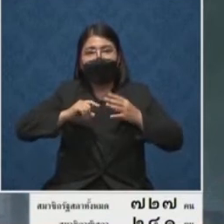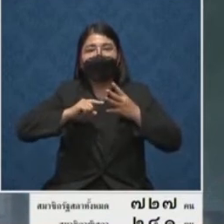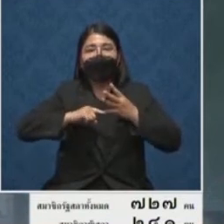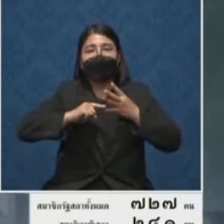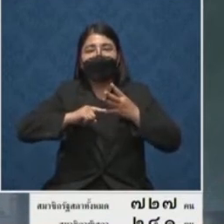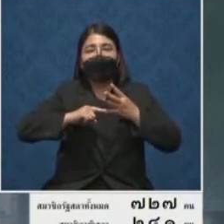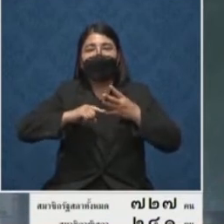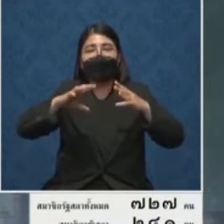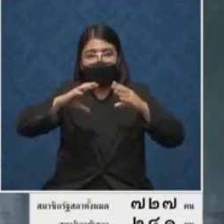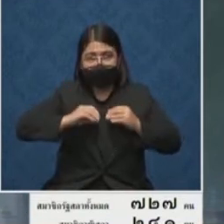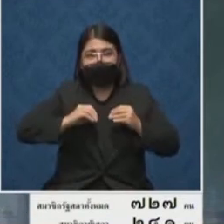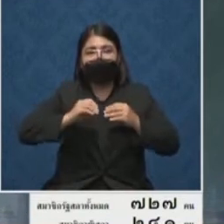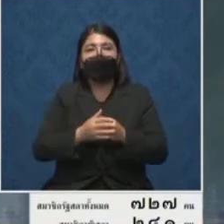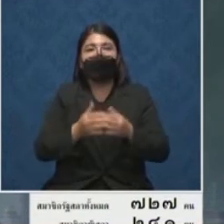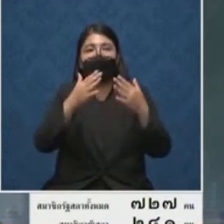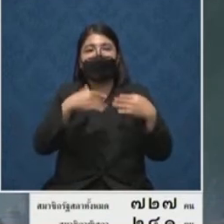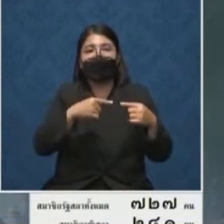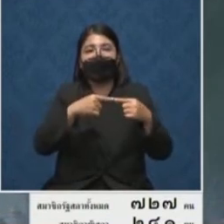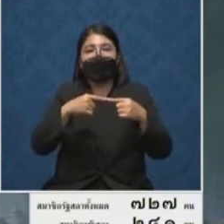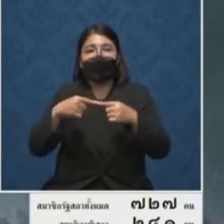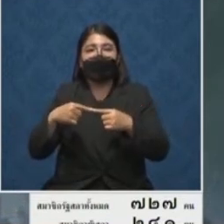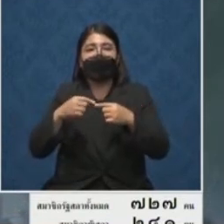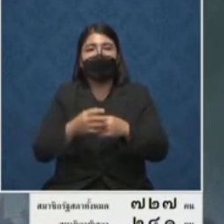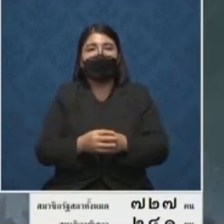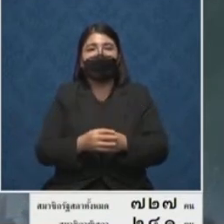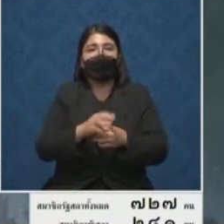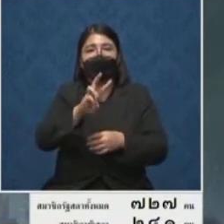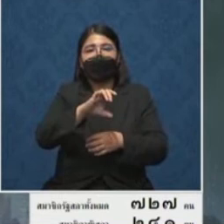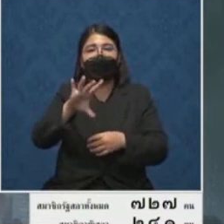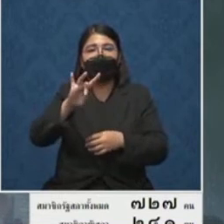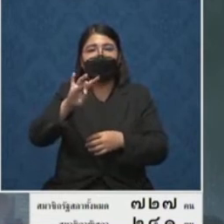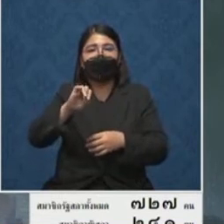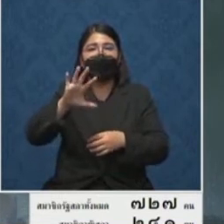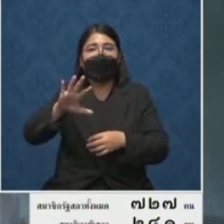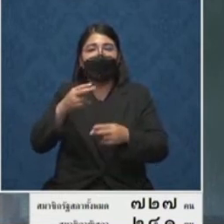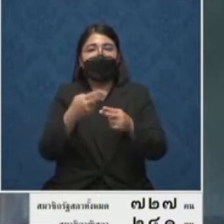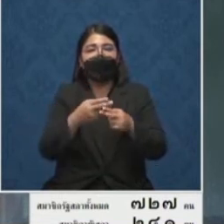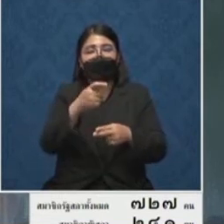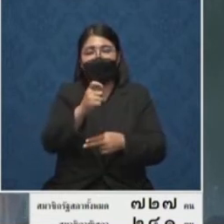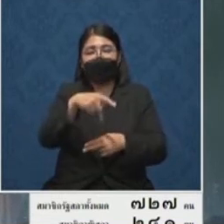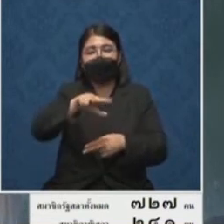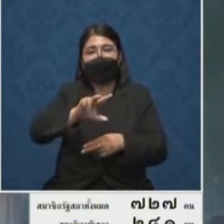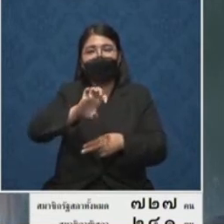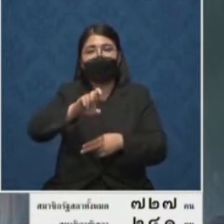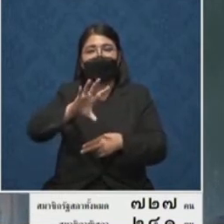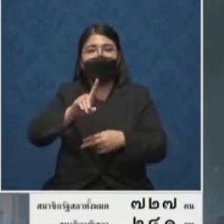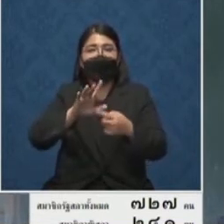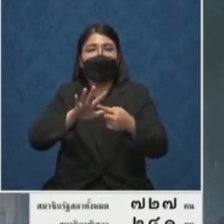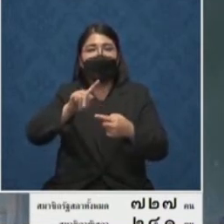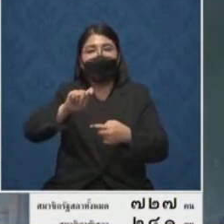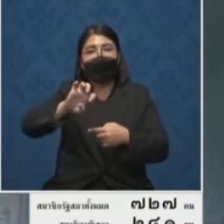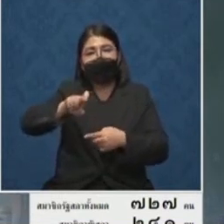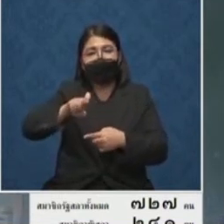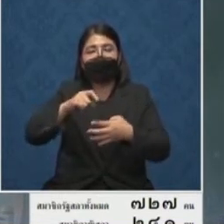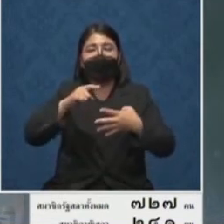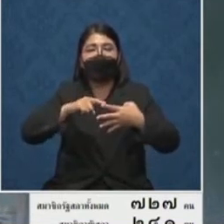รับหลักการ3รับหลักการและ4รับหลักการครับ 685นาย